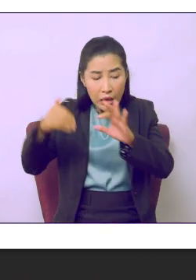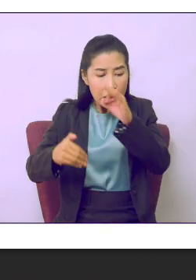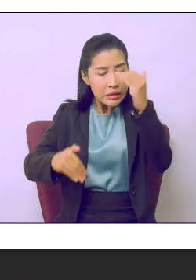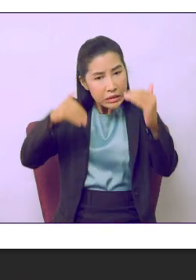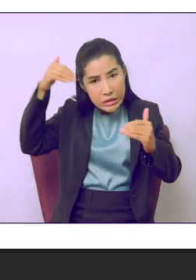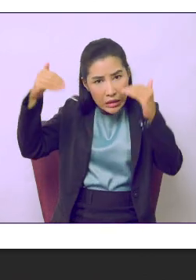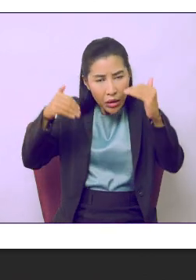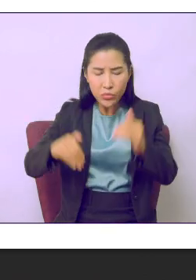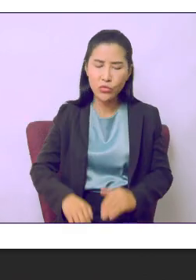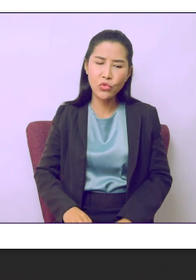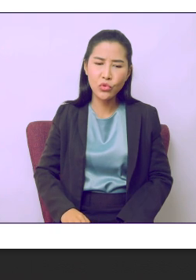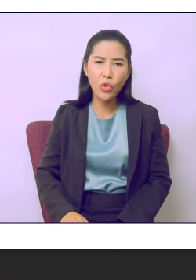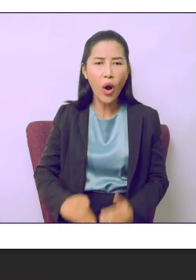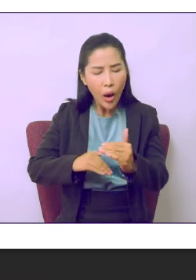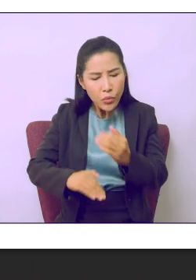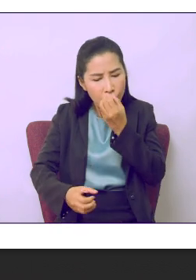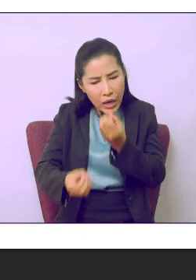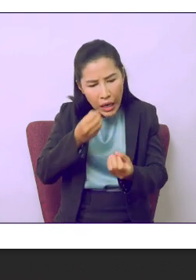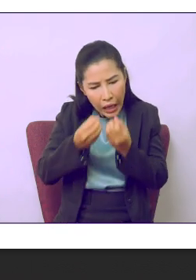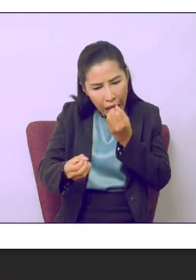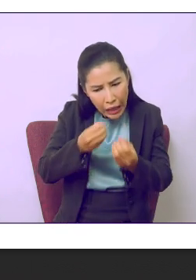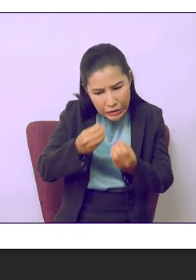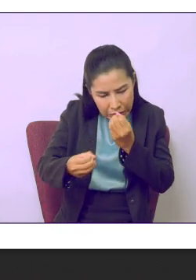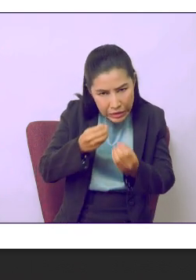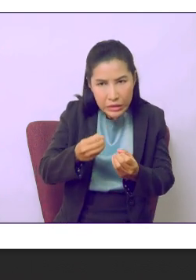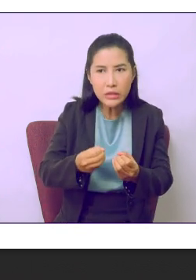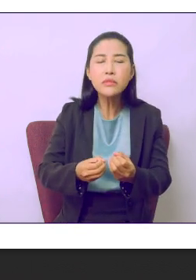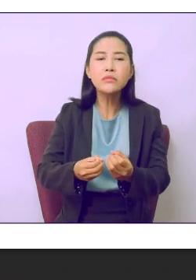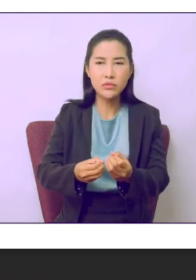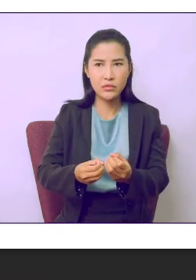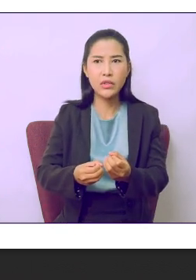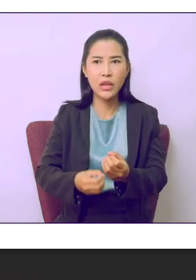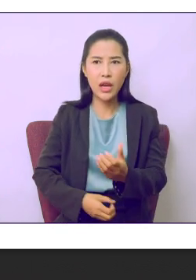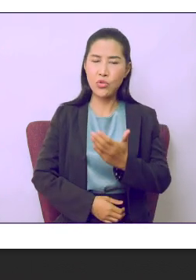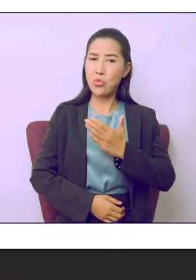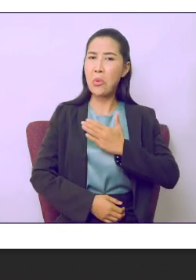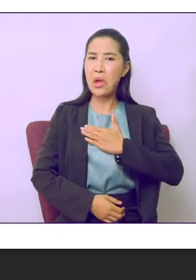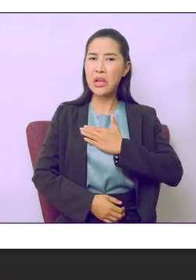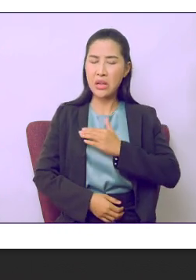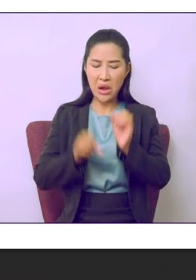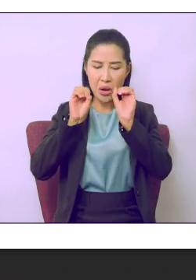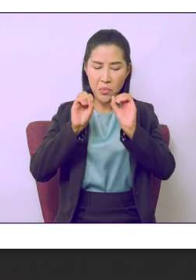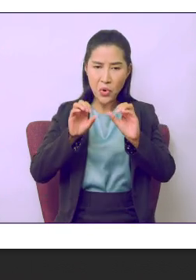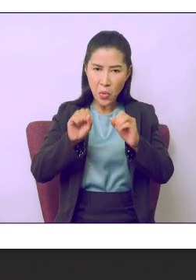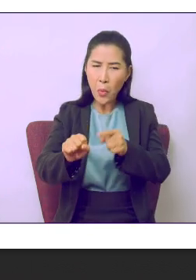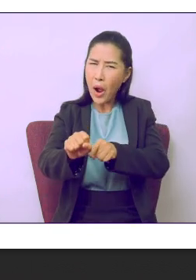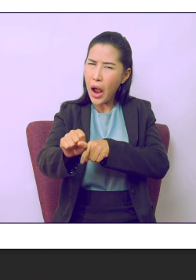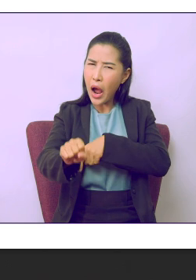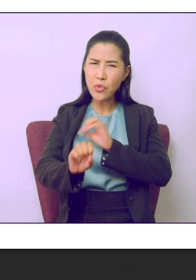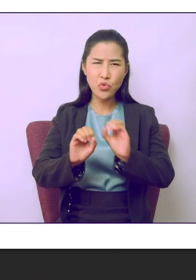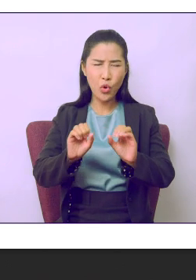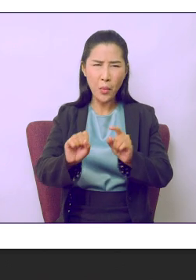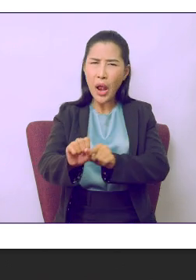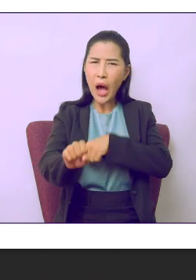นะครับแล้วก็ต้องควบคุมอาหารนะครับโยคะเนี่ยจากจากตัวเองด้วยนะครับจากการเป็นครูมา 10กว่าปีและนะ